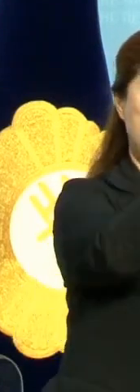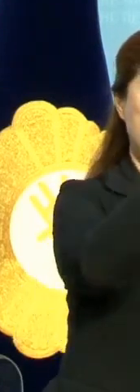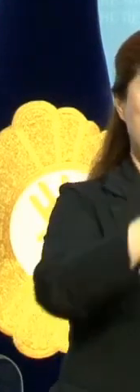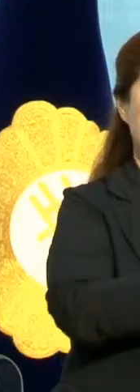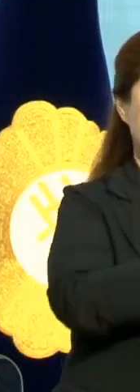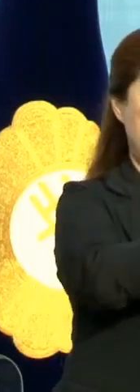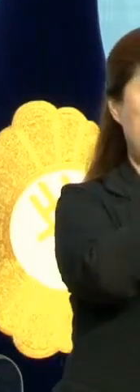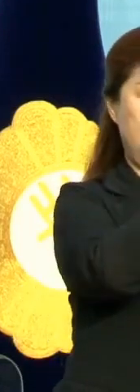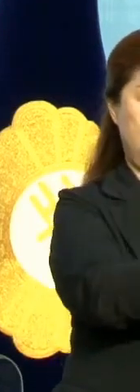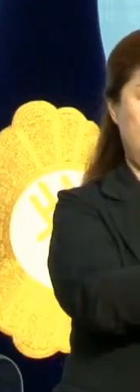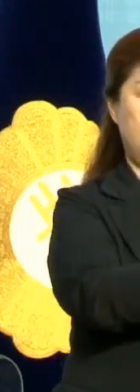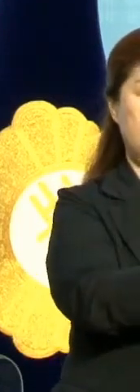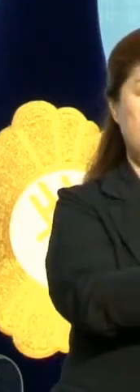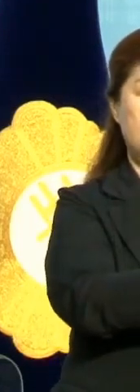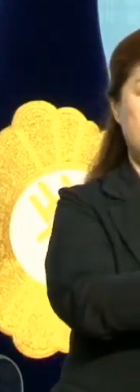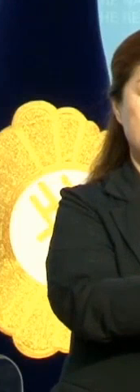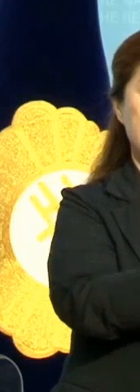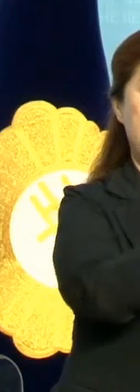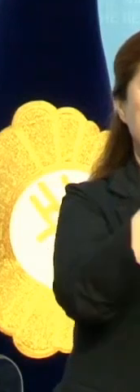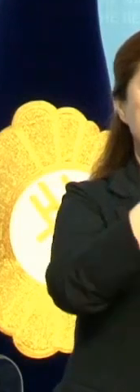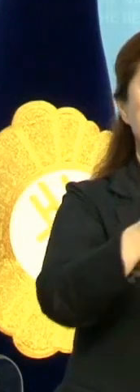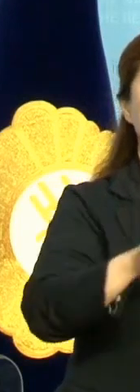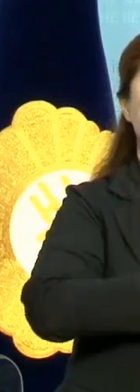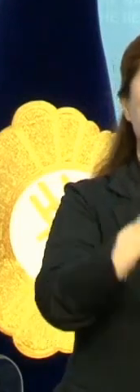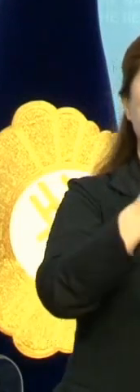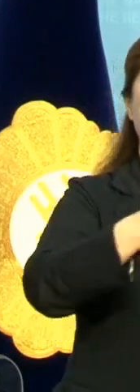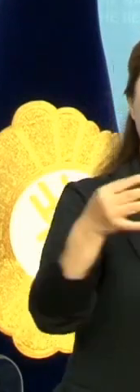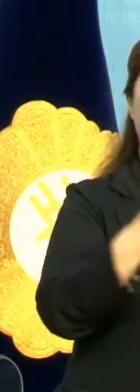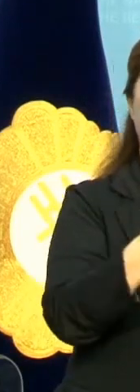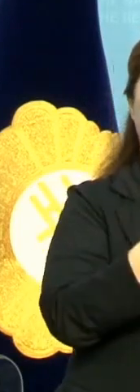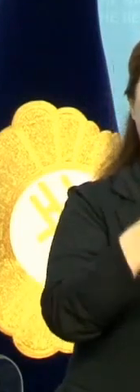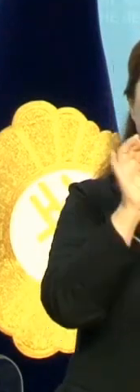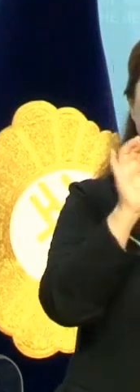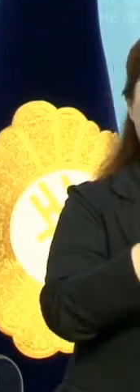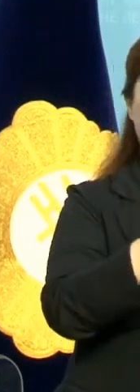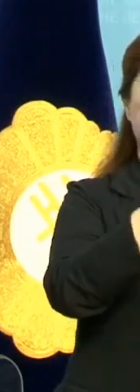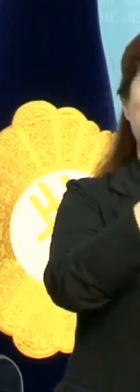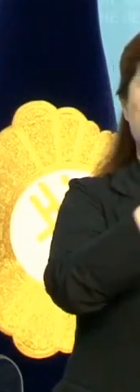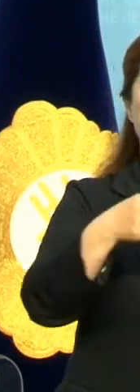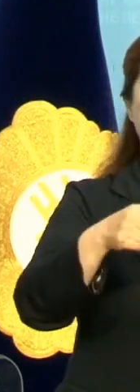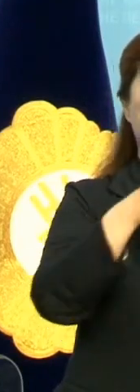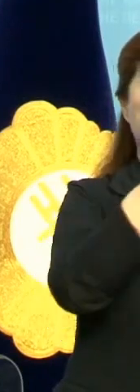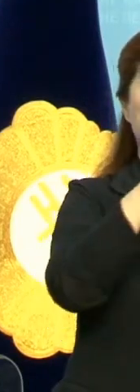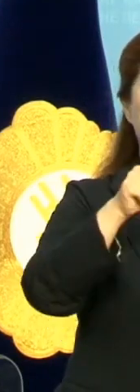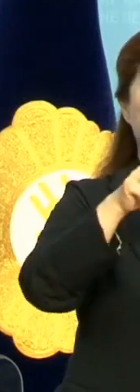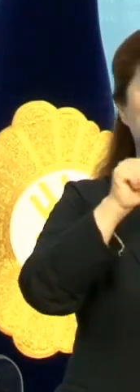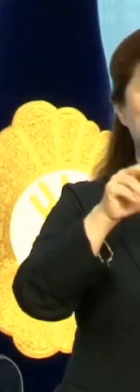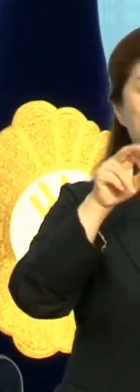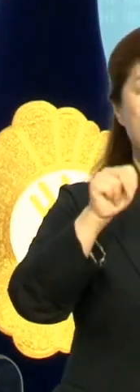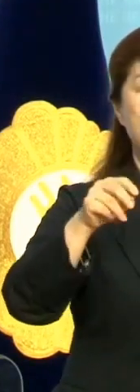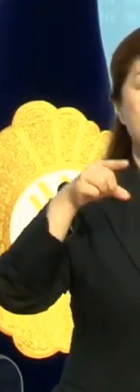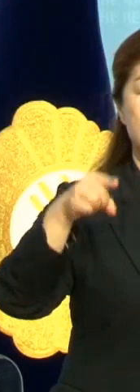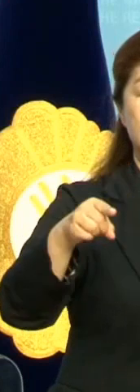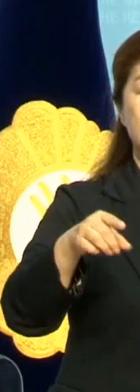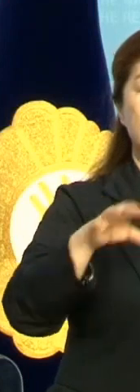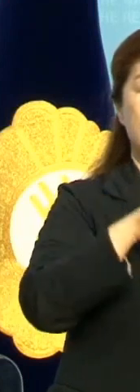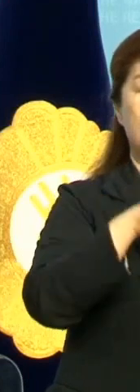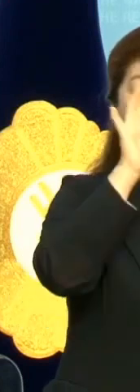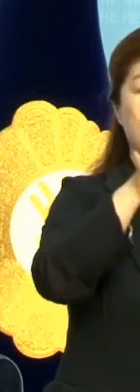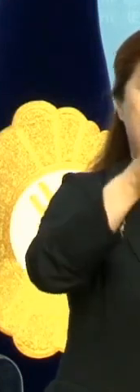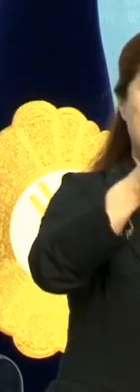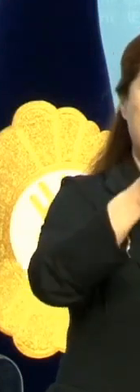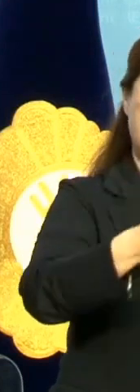참고했던 딜로이트 안진 회계법인과 삼정 KPMG 회계법인의 가치평가가 부실한 내용이었다는